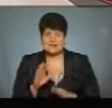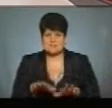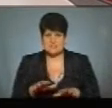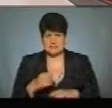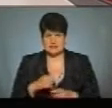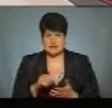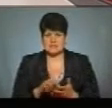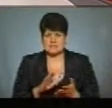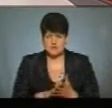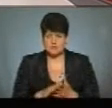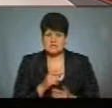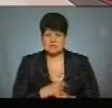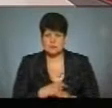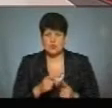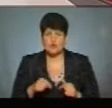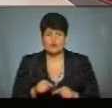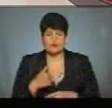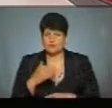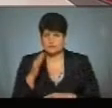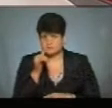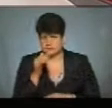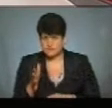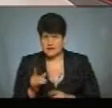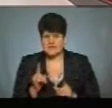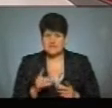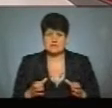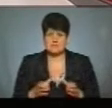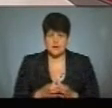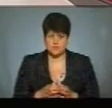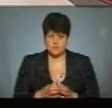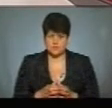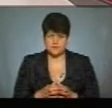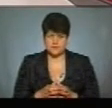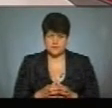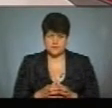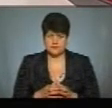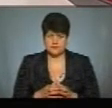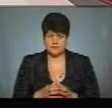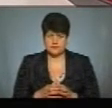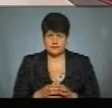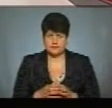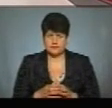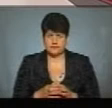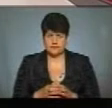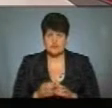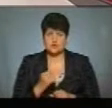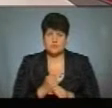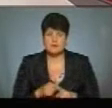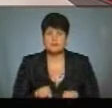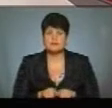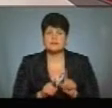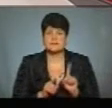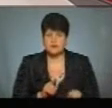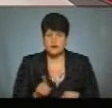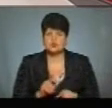місцем реєстрації, то за депутата по округу ви не проголосуєте, так, лише так, за партію, правильно? Тут це таким чином зробили